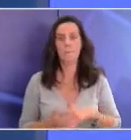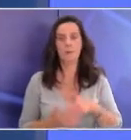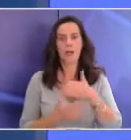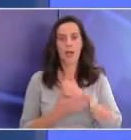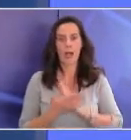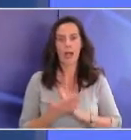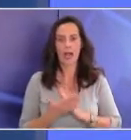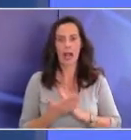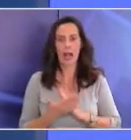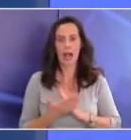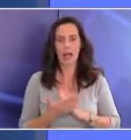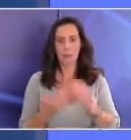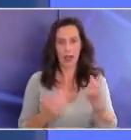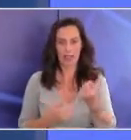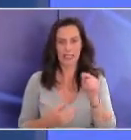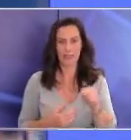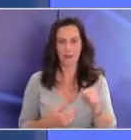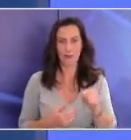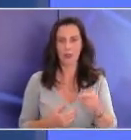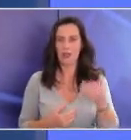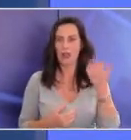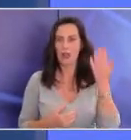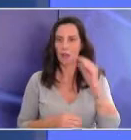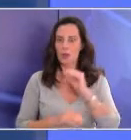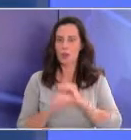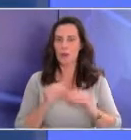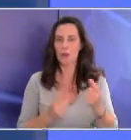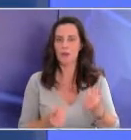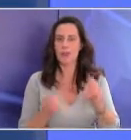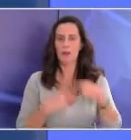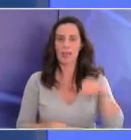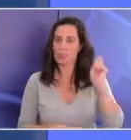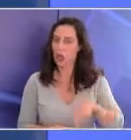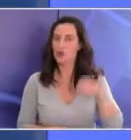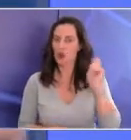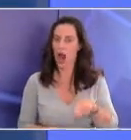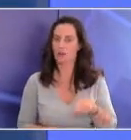חלק מהבנקים האלה היו בעצם גם משתמשים בסליקה של כרטיסי אשראי.